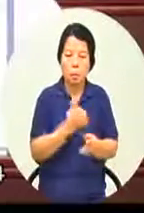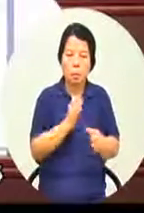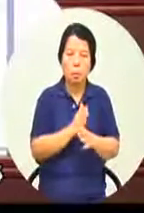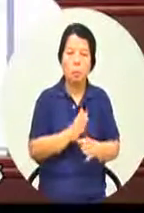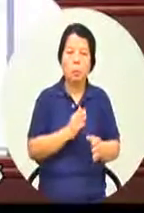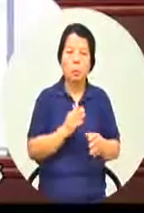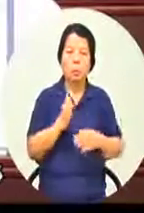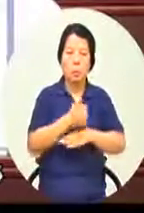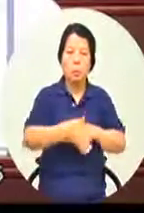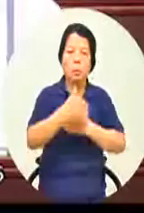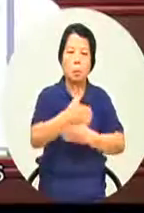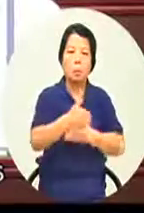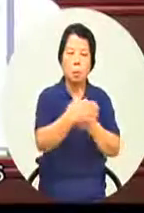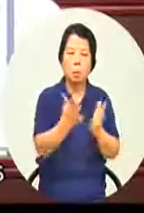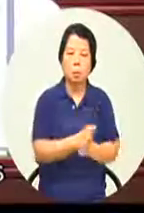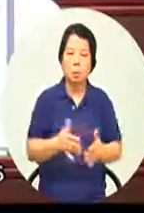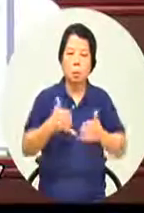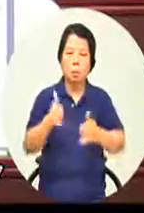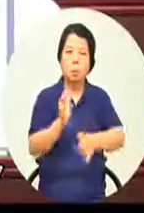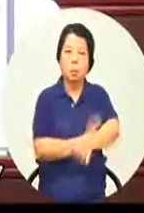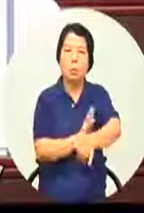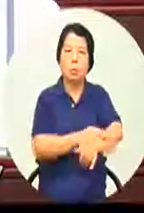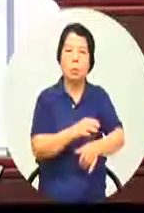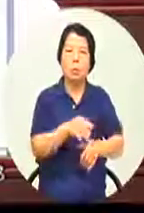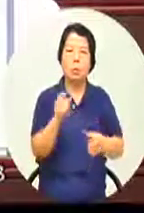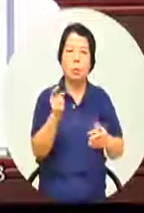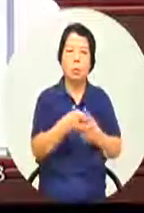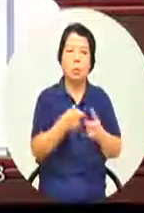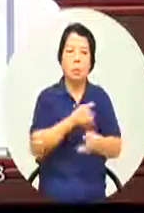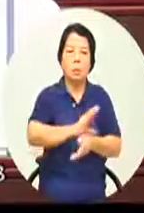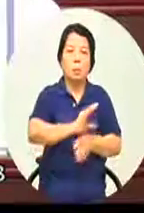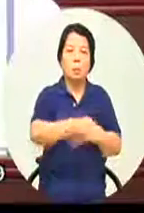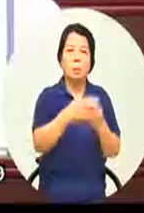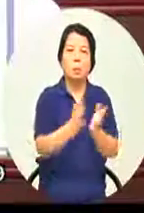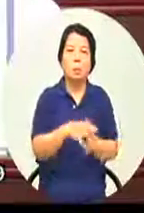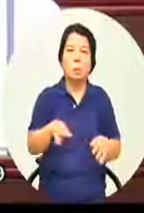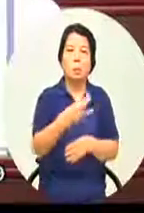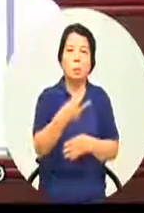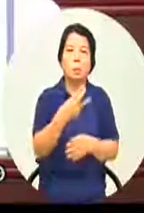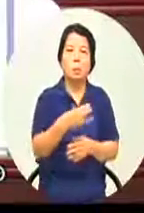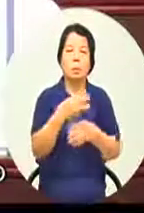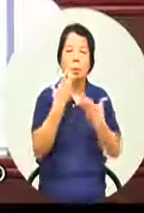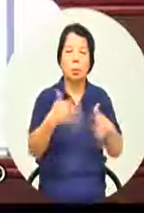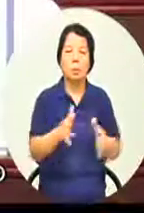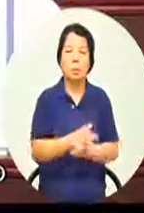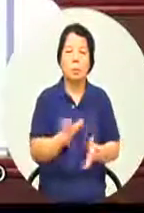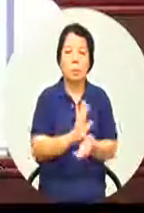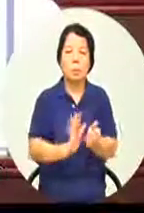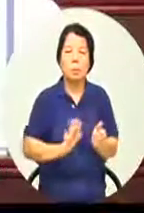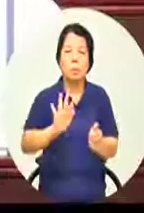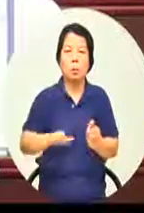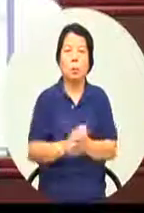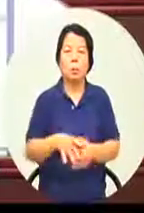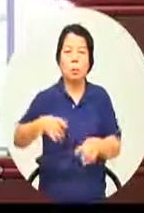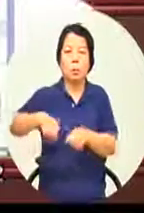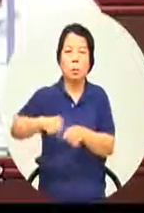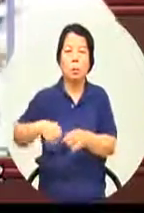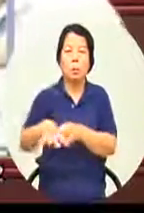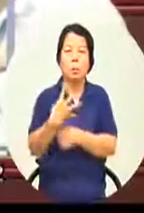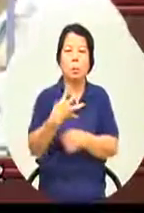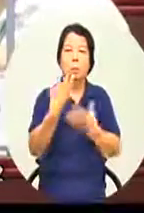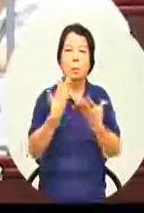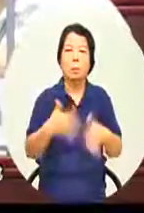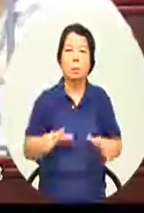会将路边停车格大概小型车会有330格受到影响。那么机车格大概有478